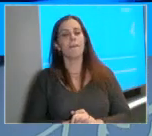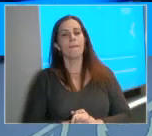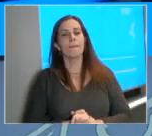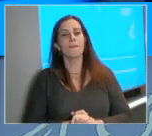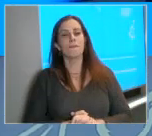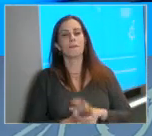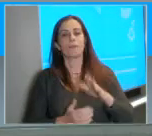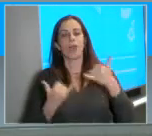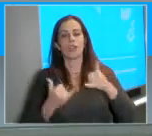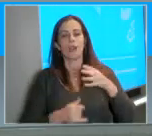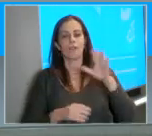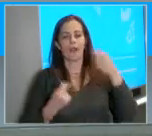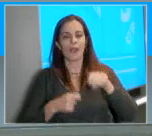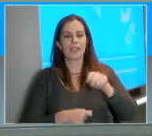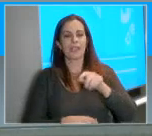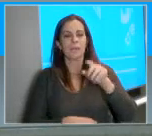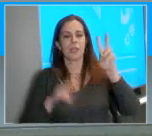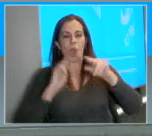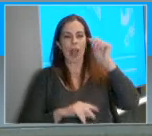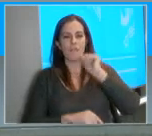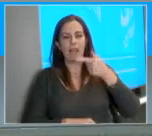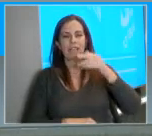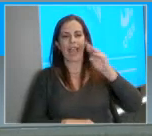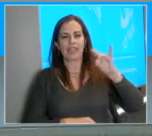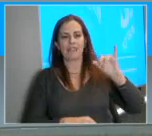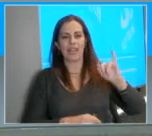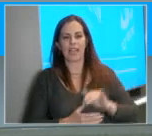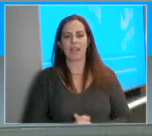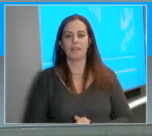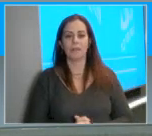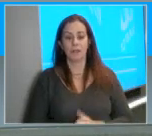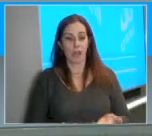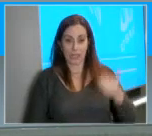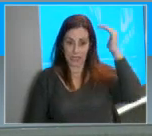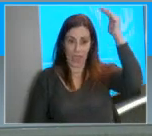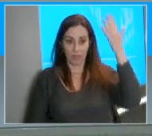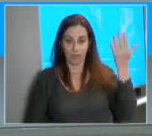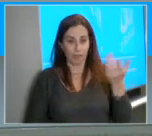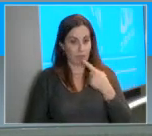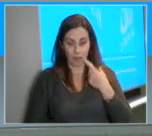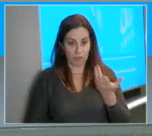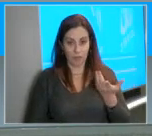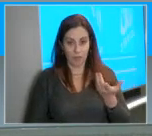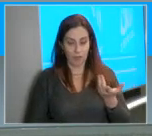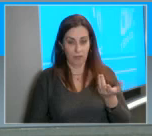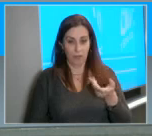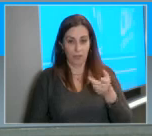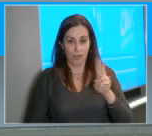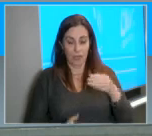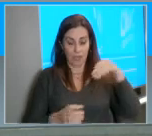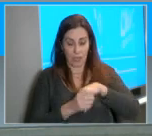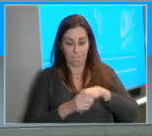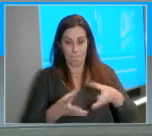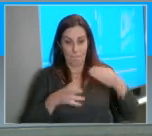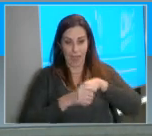הכנסת גדי יברקן מכחול לבן, שלום. בוקר טוב. בוקר טוב, נו, אז בני גנץ יגיד, בעבור ממשלה יש לספח את